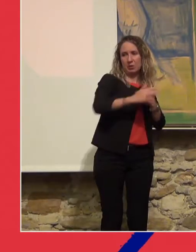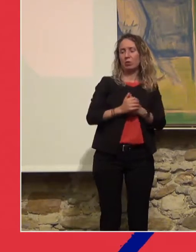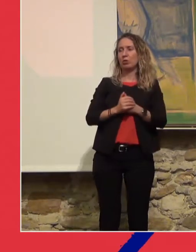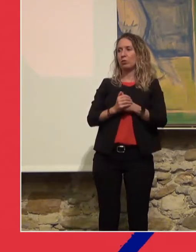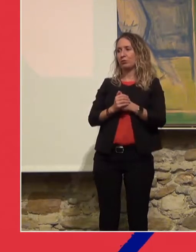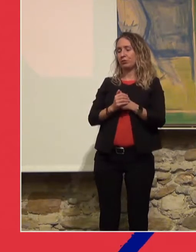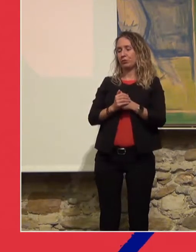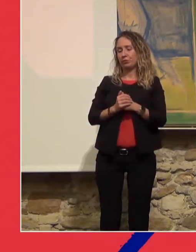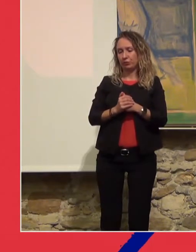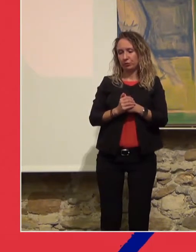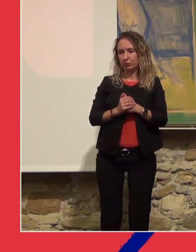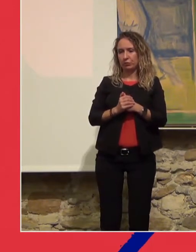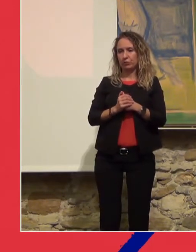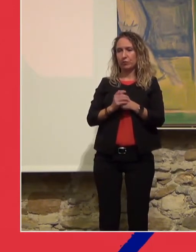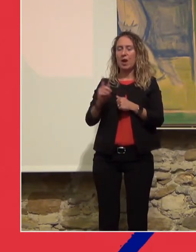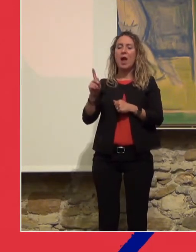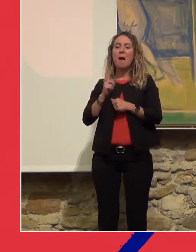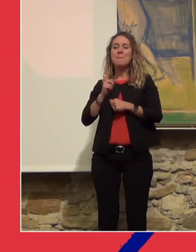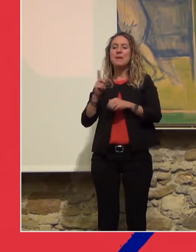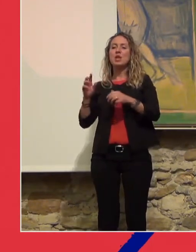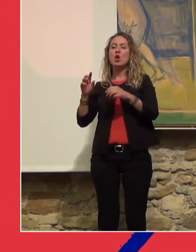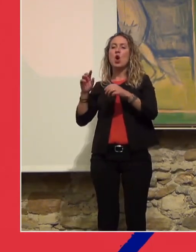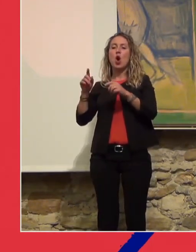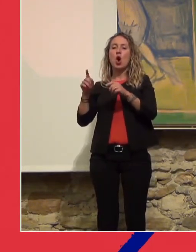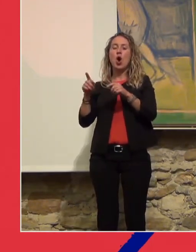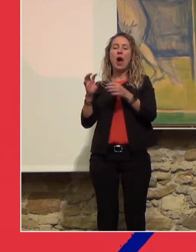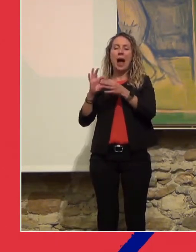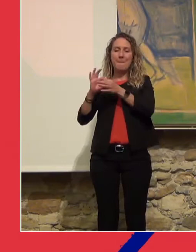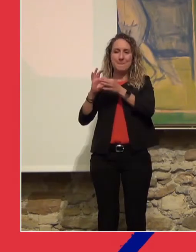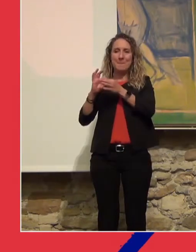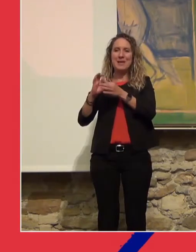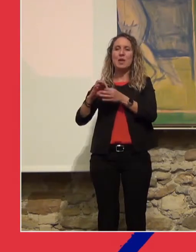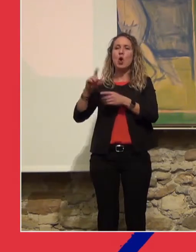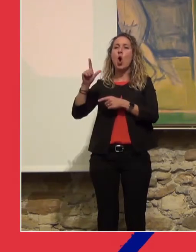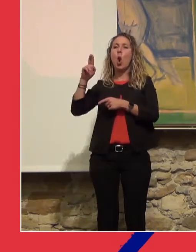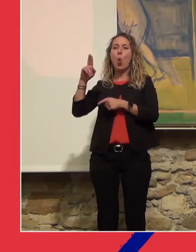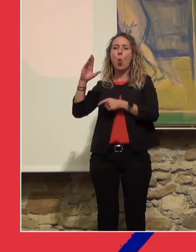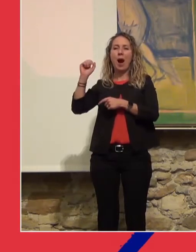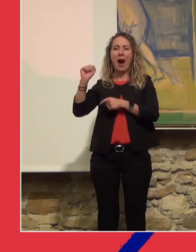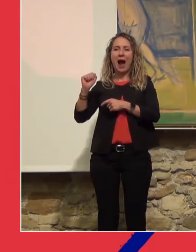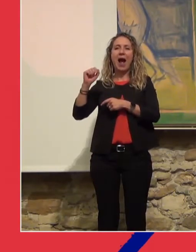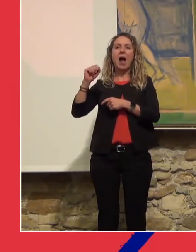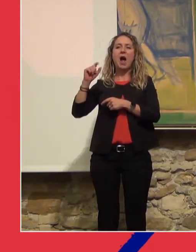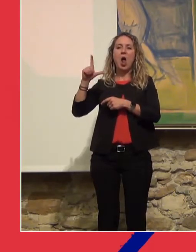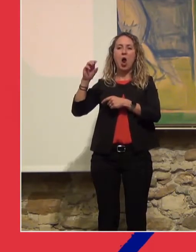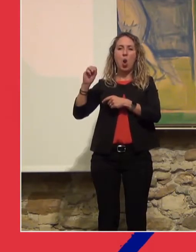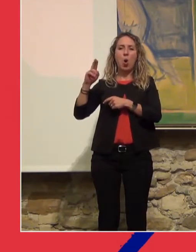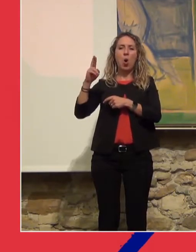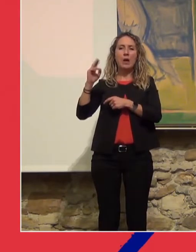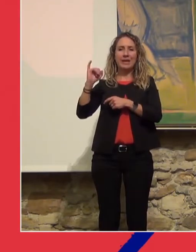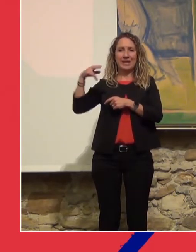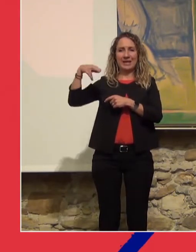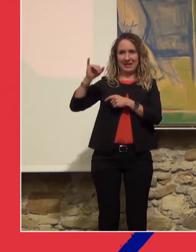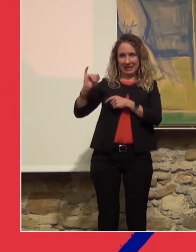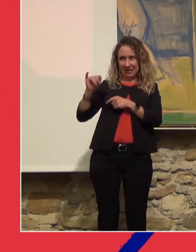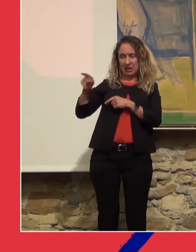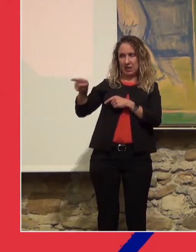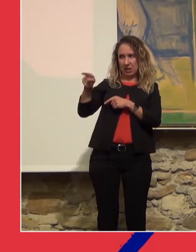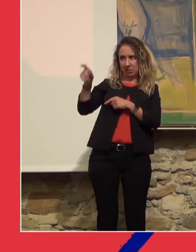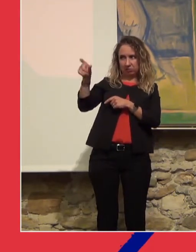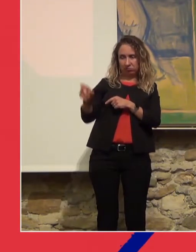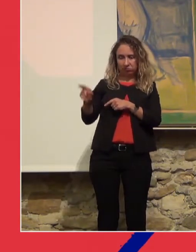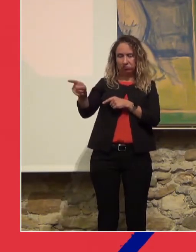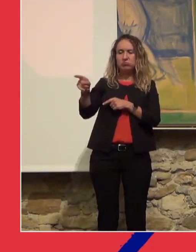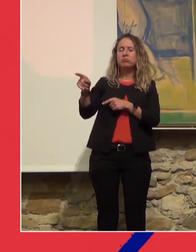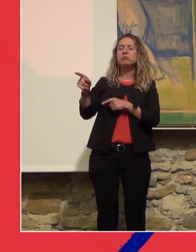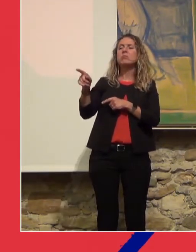mio amico Luca Lorini, il primario anestesista che veniva a trovarmi quasi tutti i giorni e mi curava, il suo motto